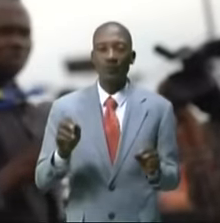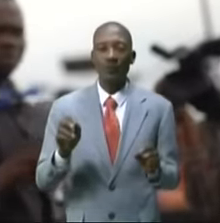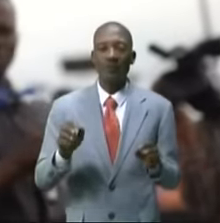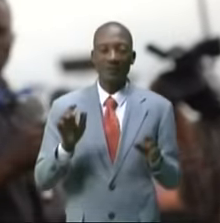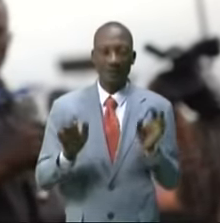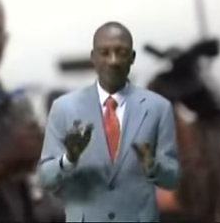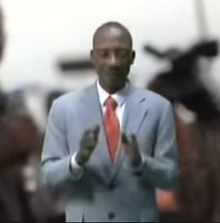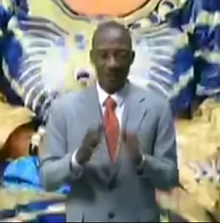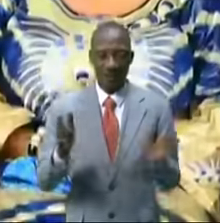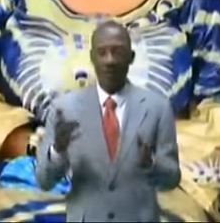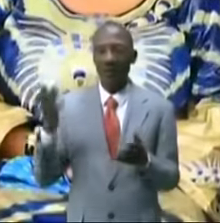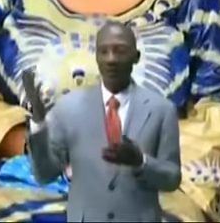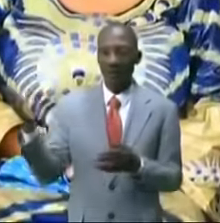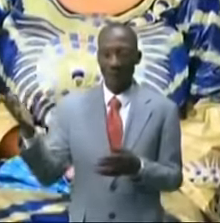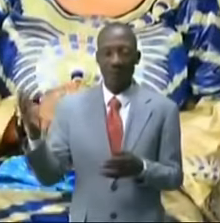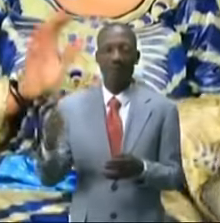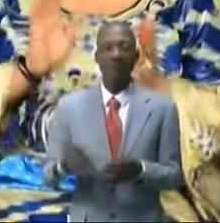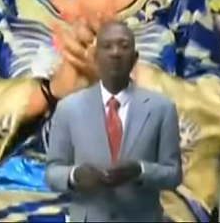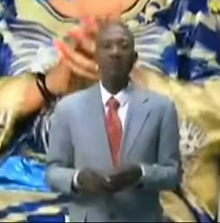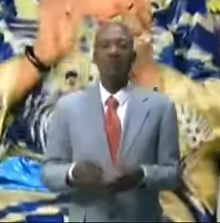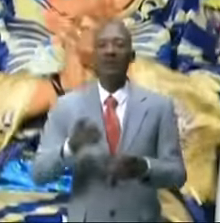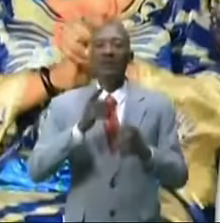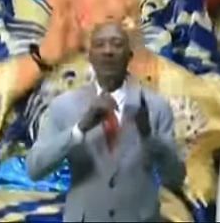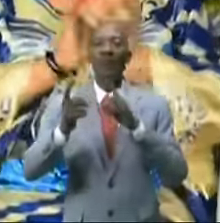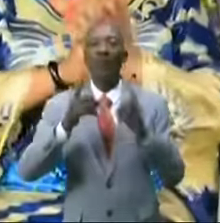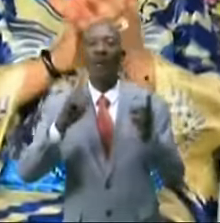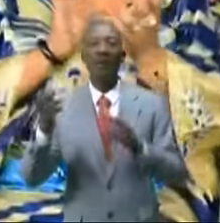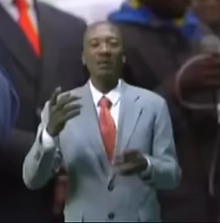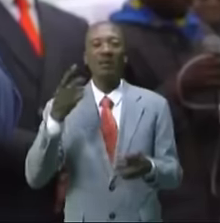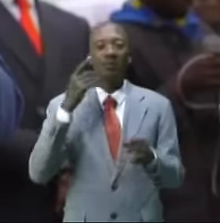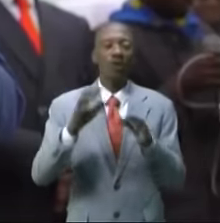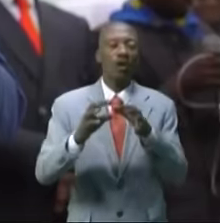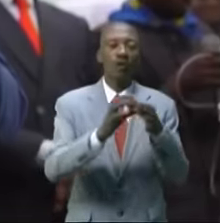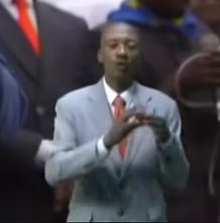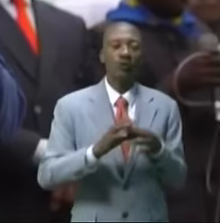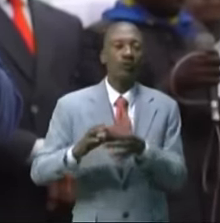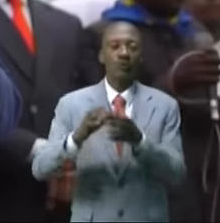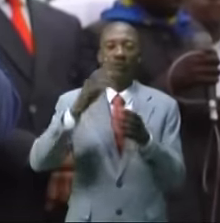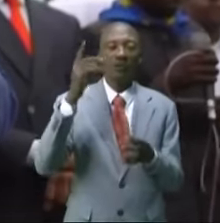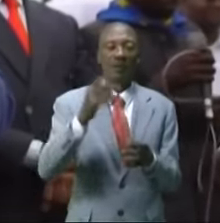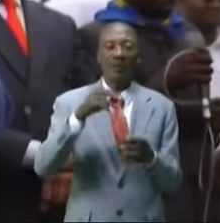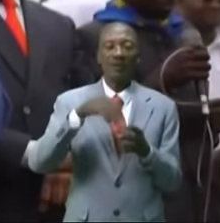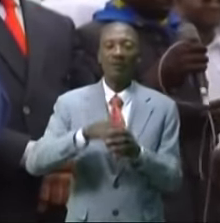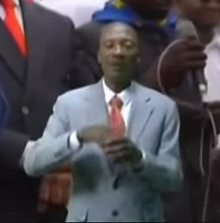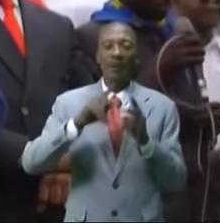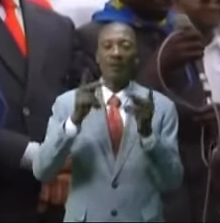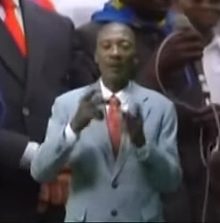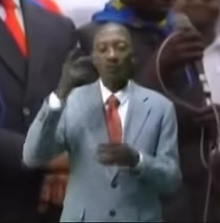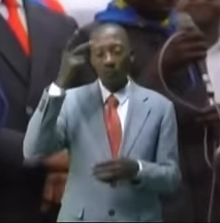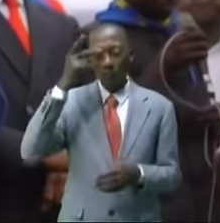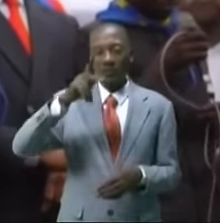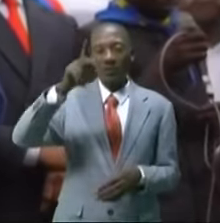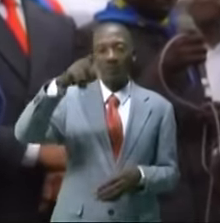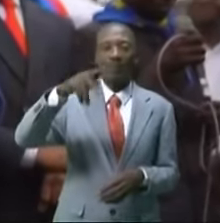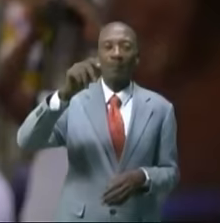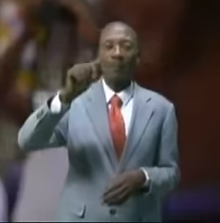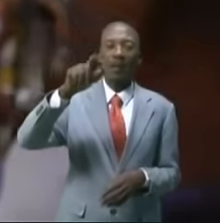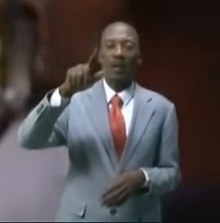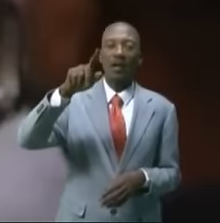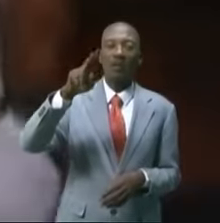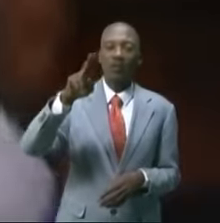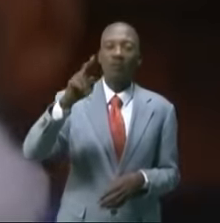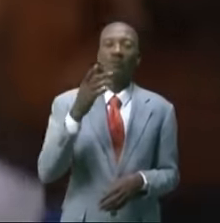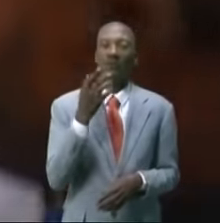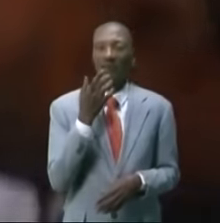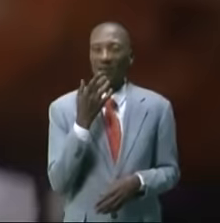populaire sur la cohésion et l'unité au sein du parti après son élection le 31 janvier 2024 comme